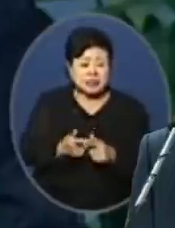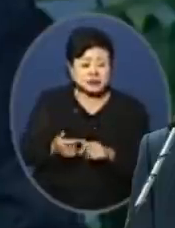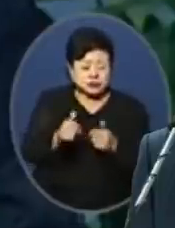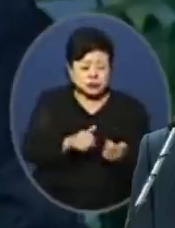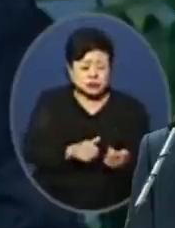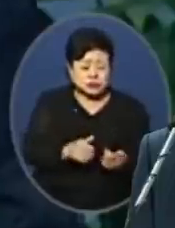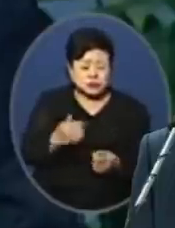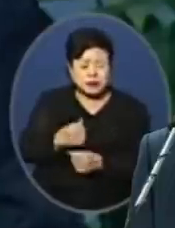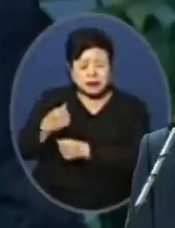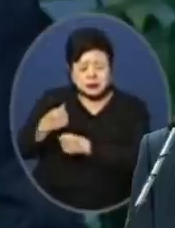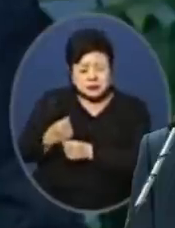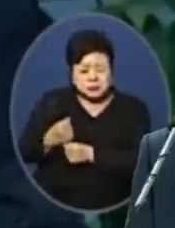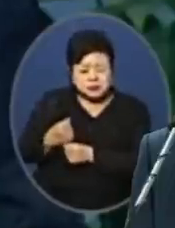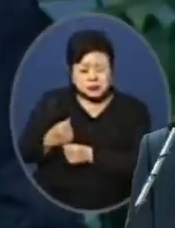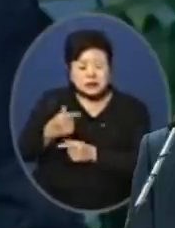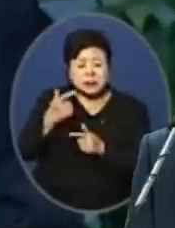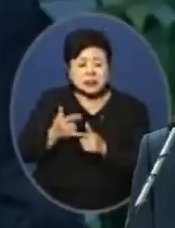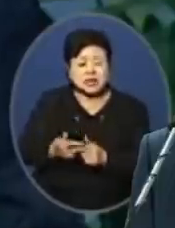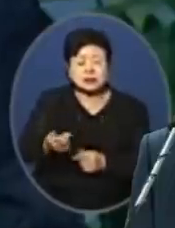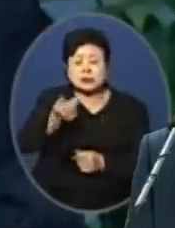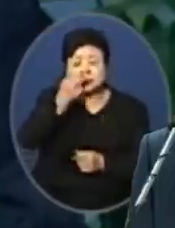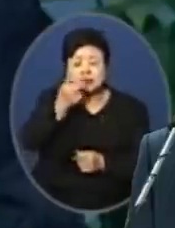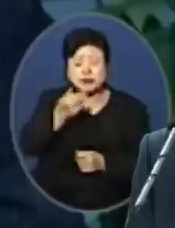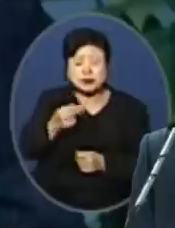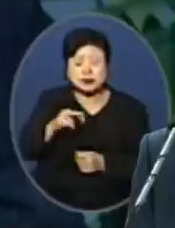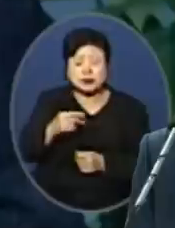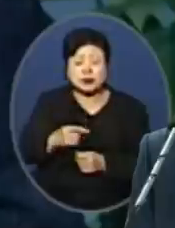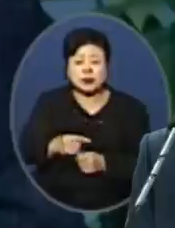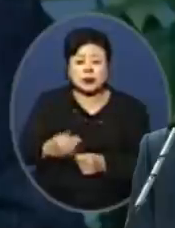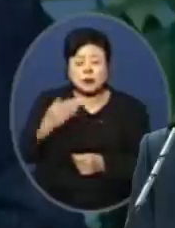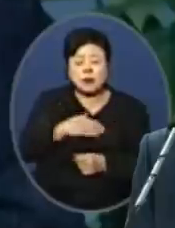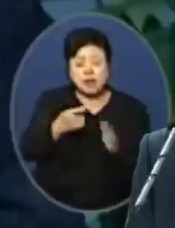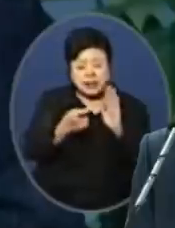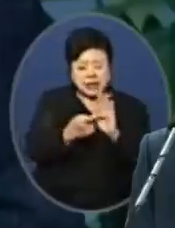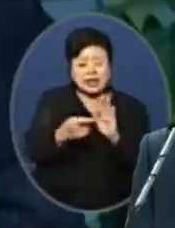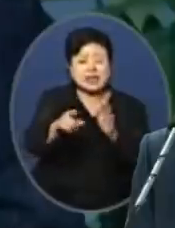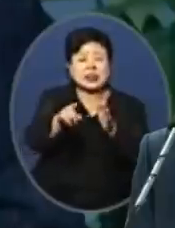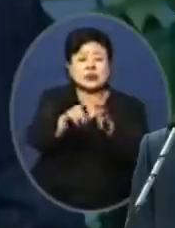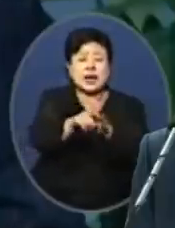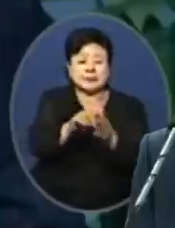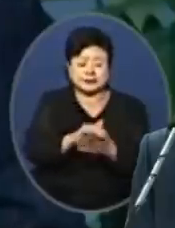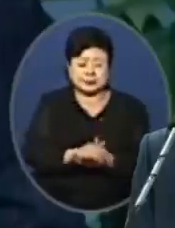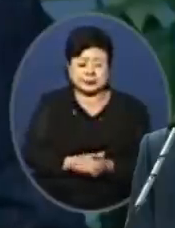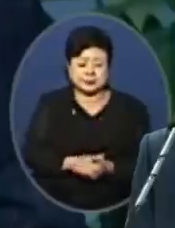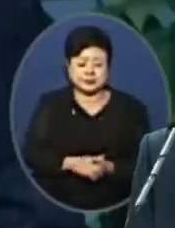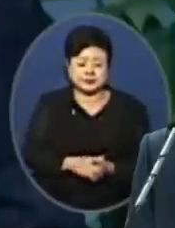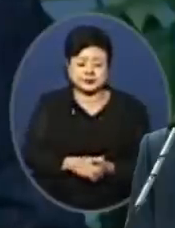죽은 것을 몸에 짊어지면 예수의 생명도 우리 몸에 나타나게 하려 합니다.